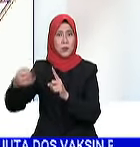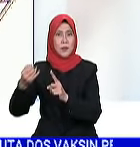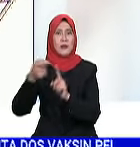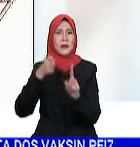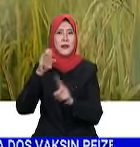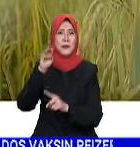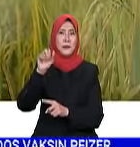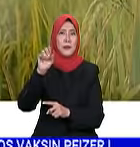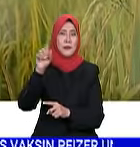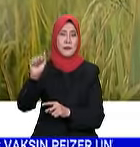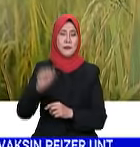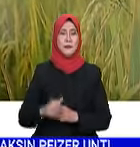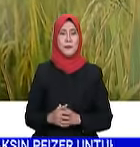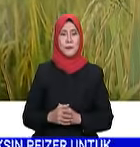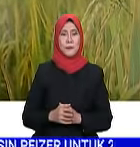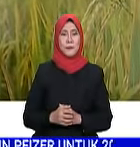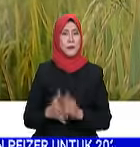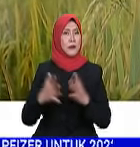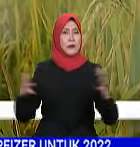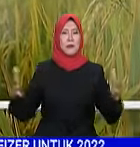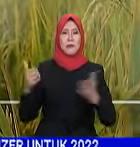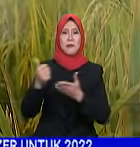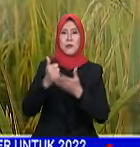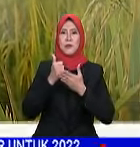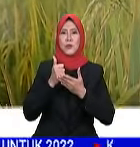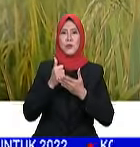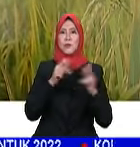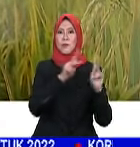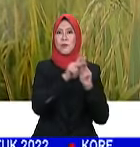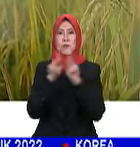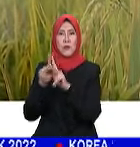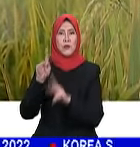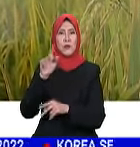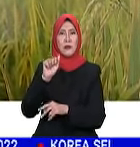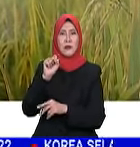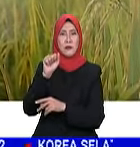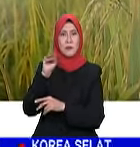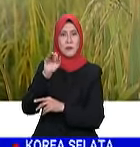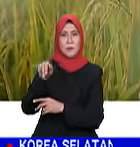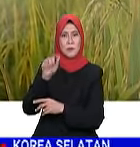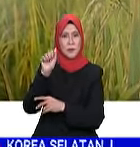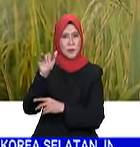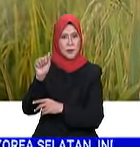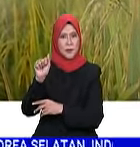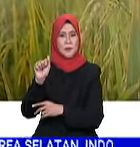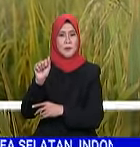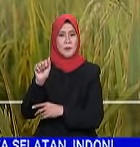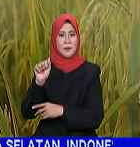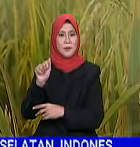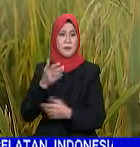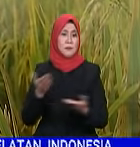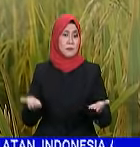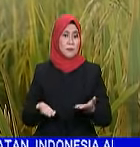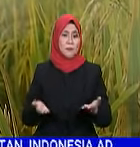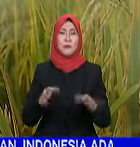MADA. Banyak ni banyak membantu pada penduduk di Asam Jawa lah. Persampaian yang utama sekali pada kita kata dari segi kita